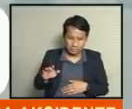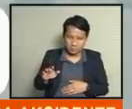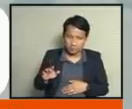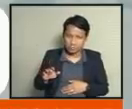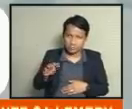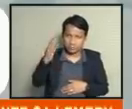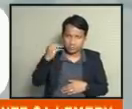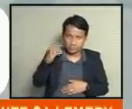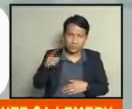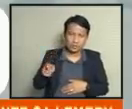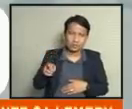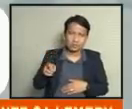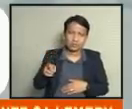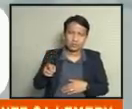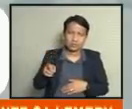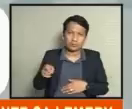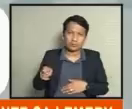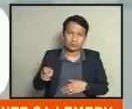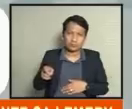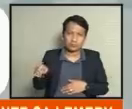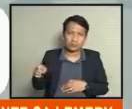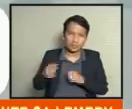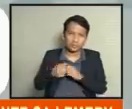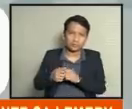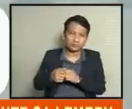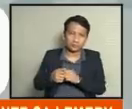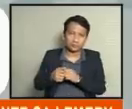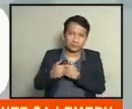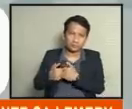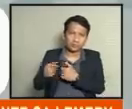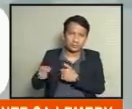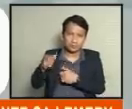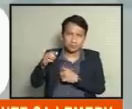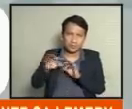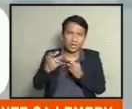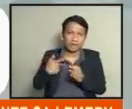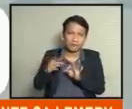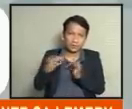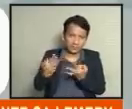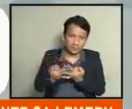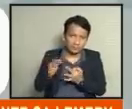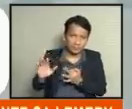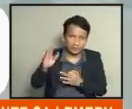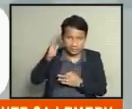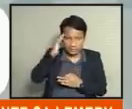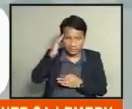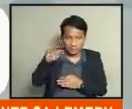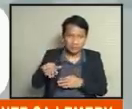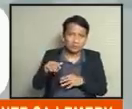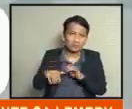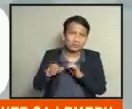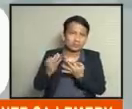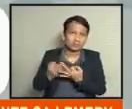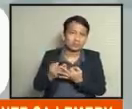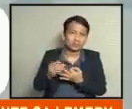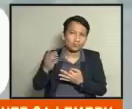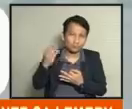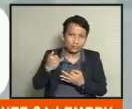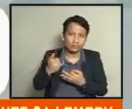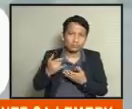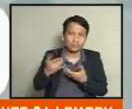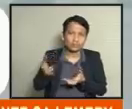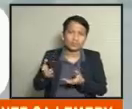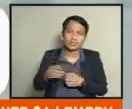Sabi ko, bakit mo ginaya asawa ko, pamilyadong tao yan. Na alam mo naman na pamilyado yan, pinatulan mo